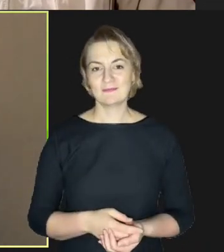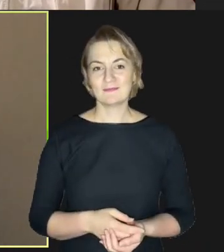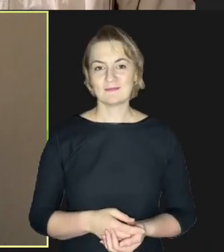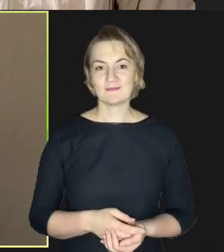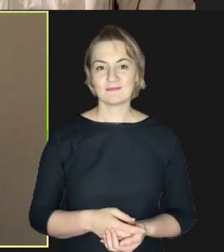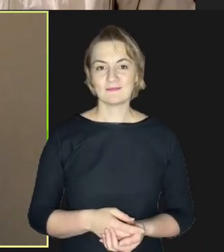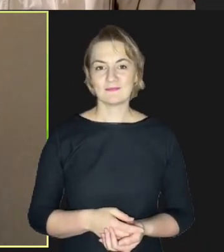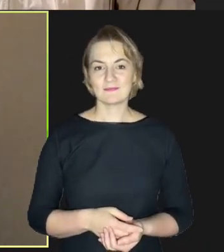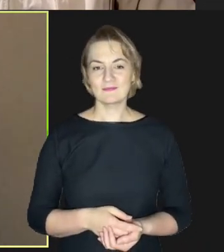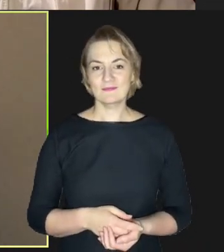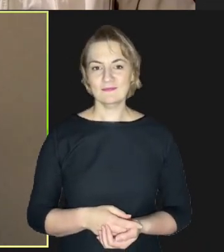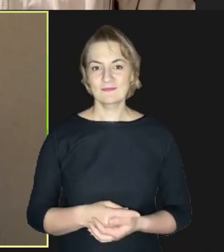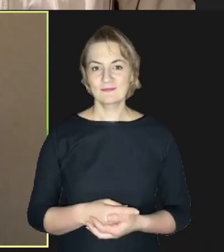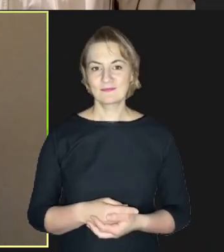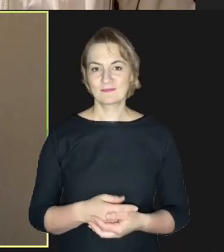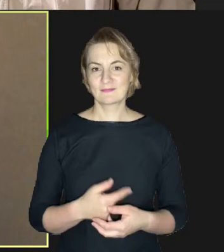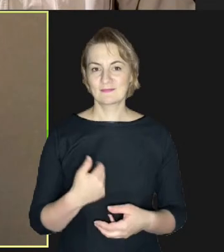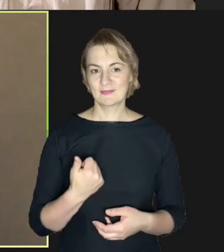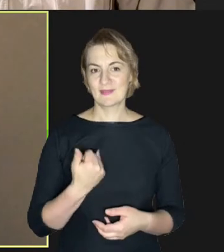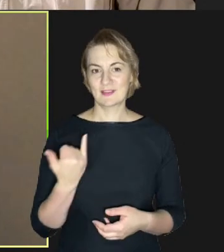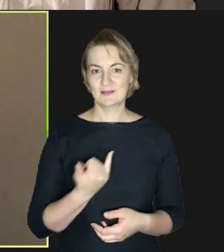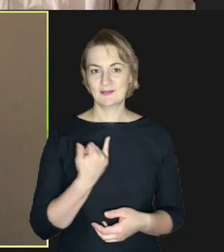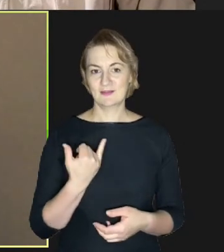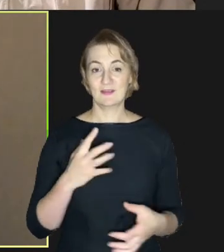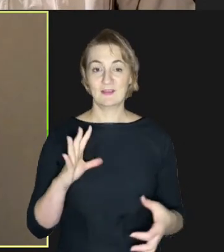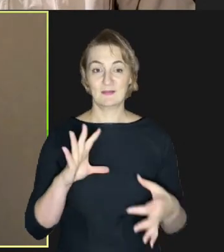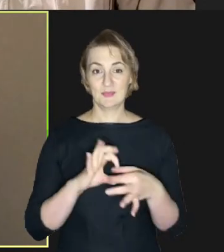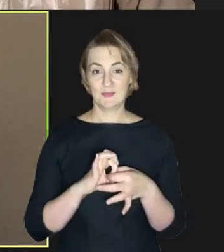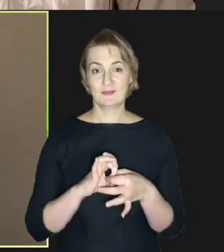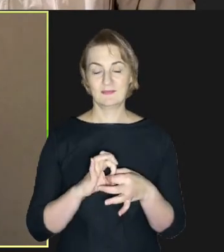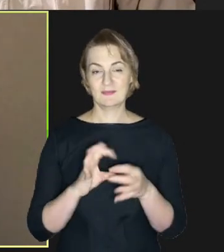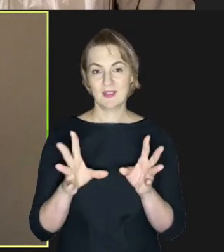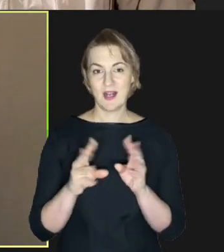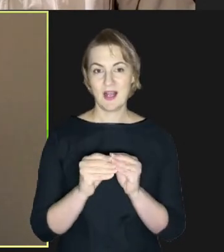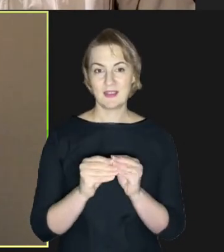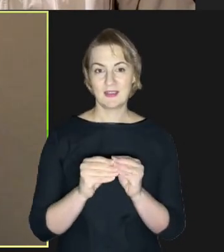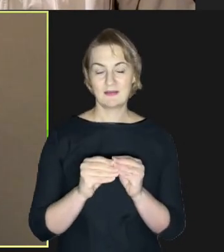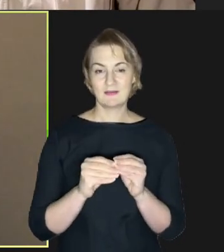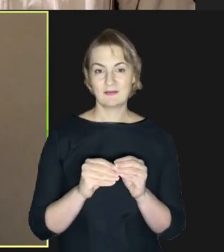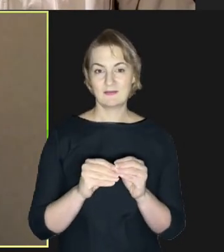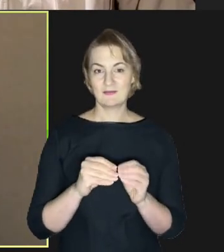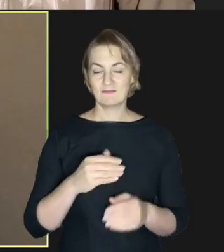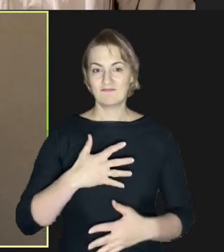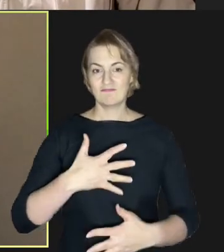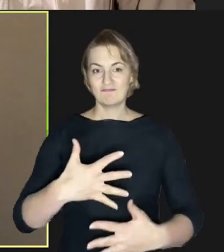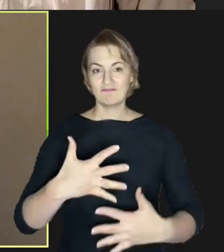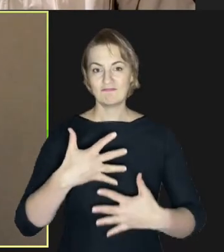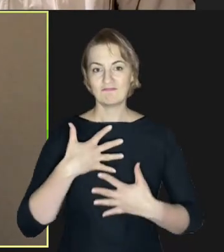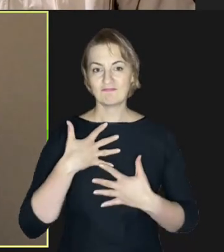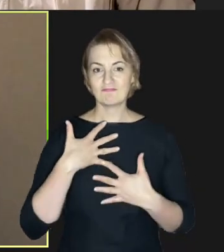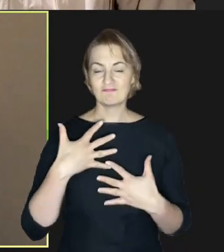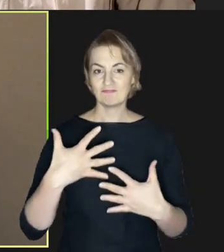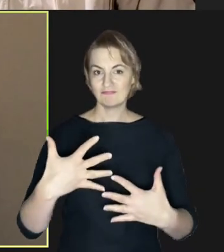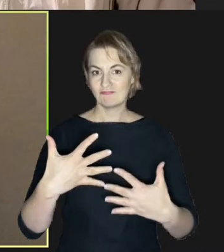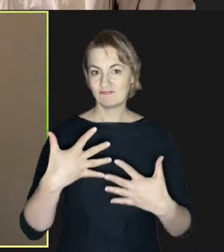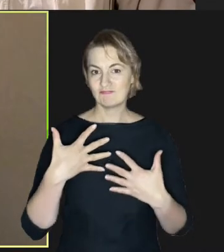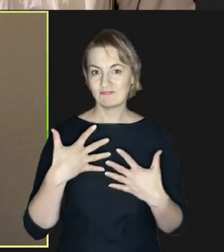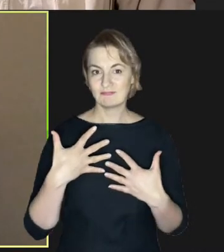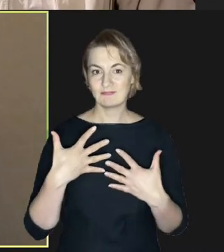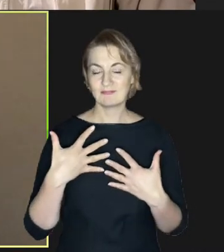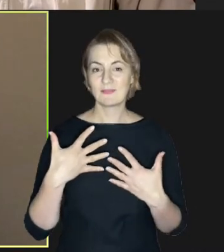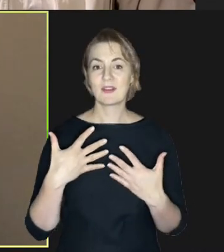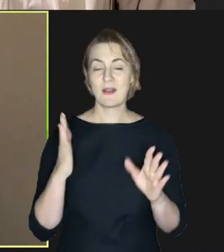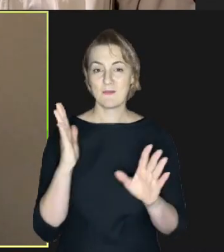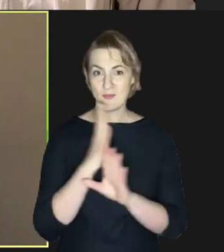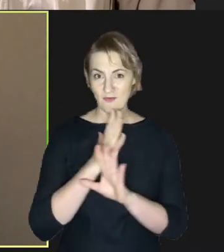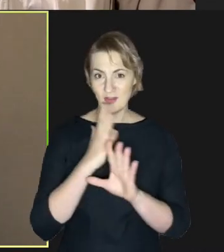Jestem, można powiedzieć, podłączony do pępowiny oddechowej, którą to powietrze,